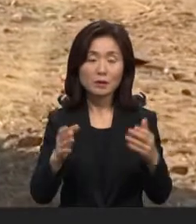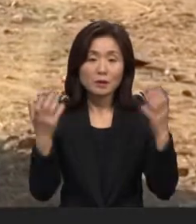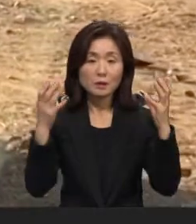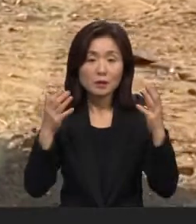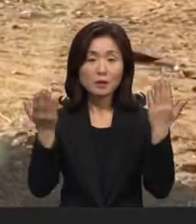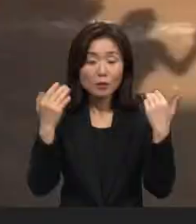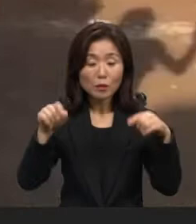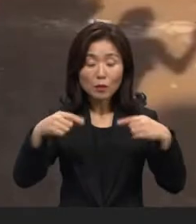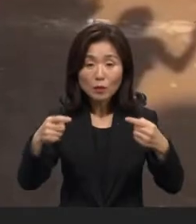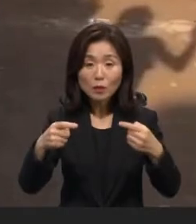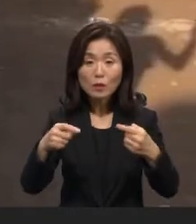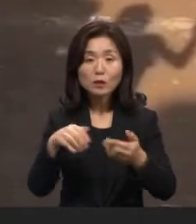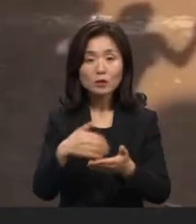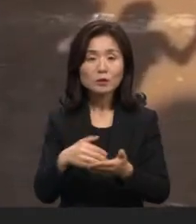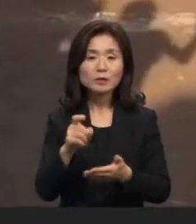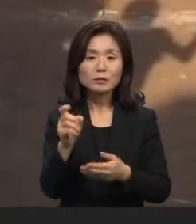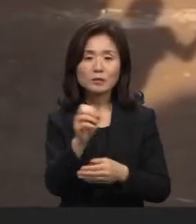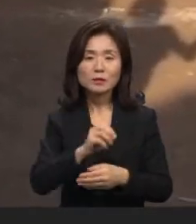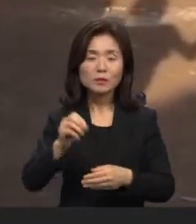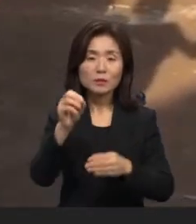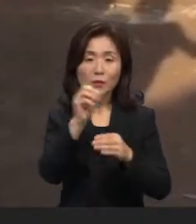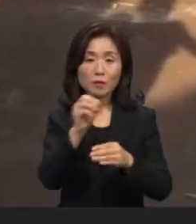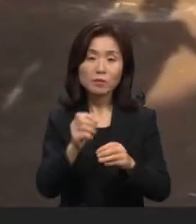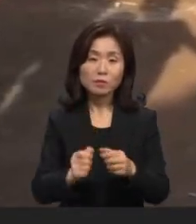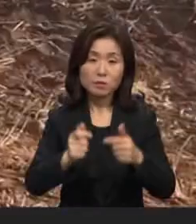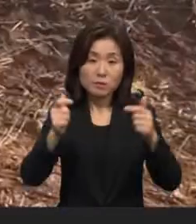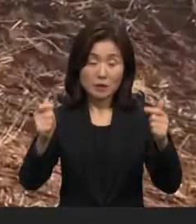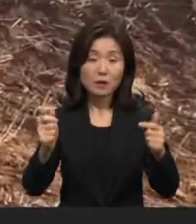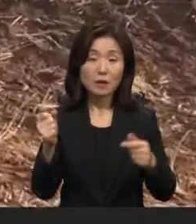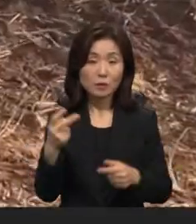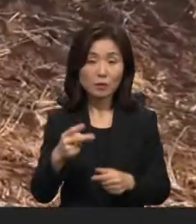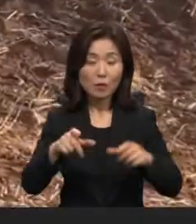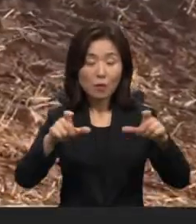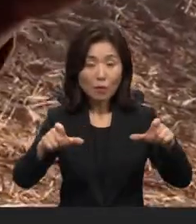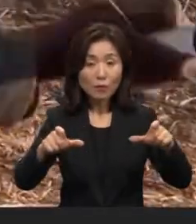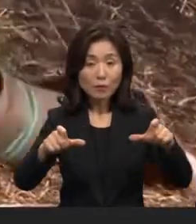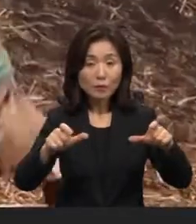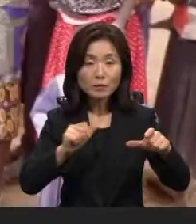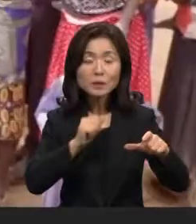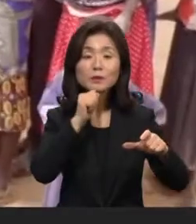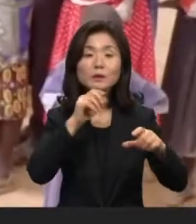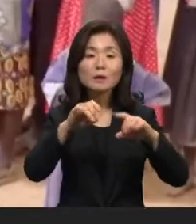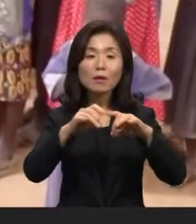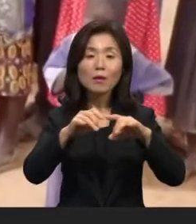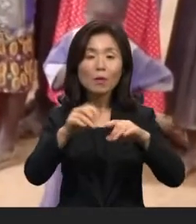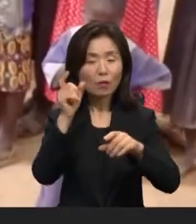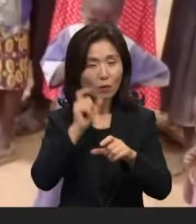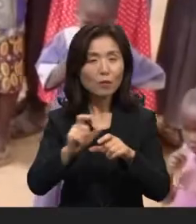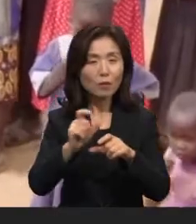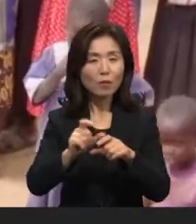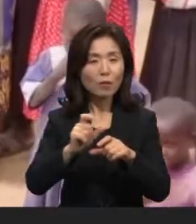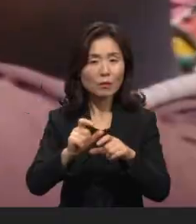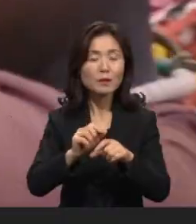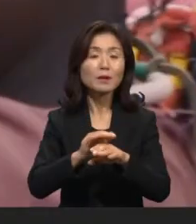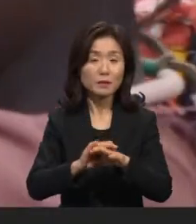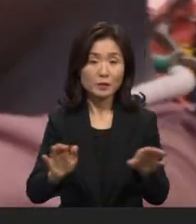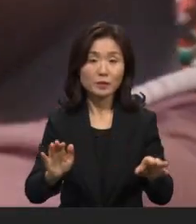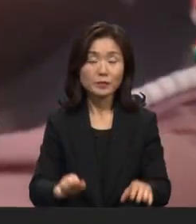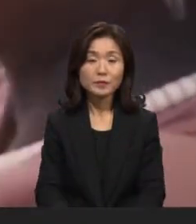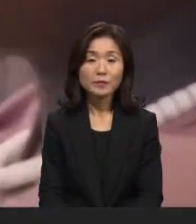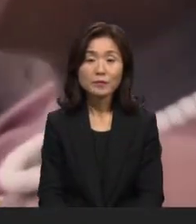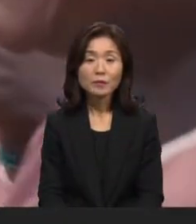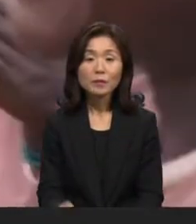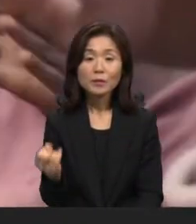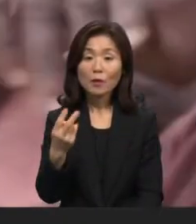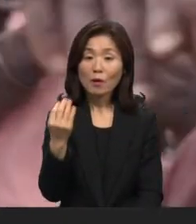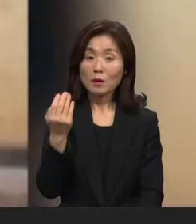아이들의 출석률이 10% 이상 증가하고 해당 지역 빈곤층의 전력 고민이 해결됐다고 합니다. 그리고